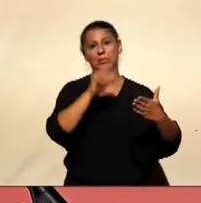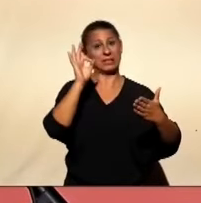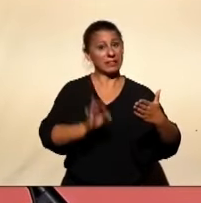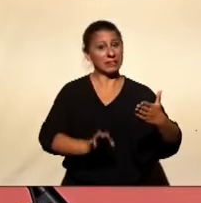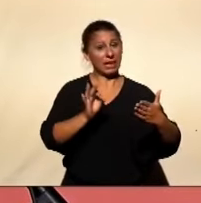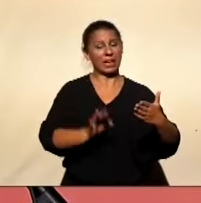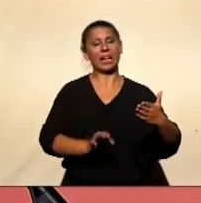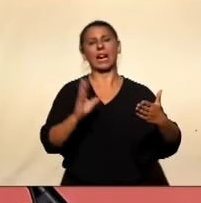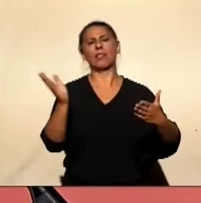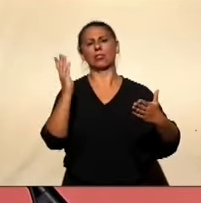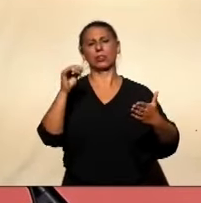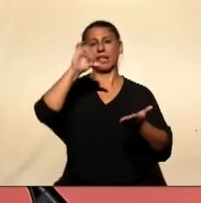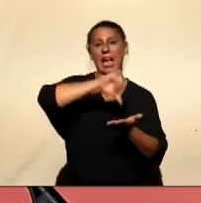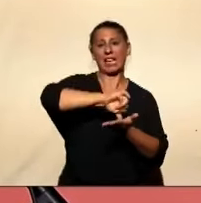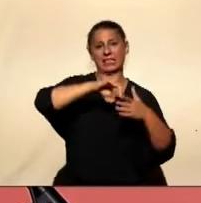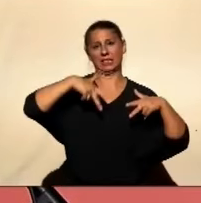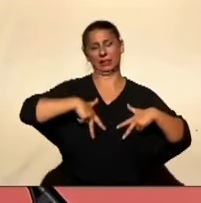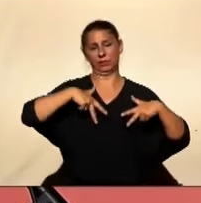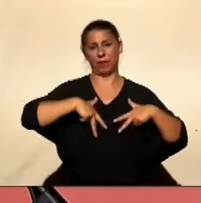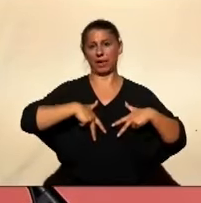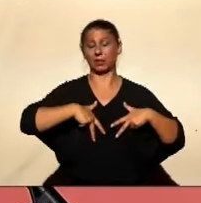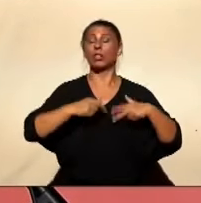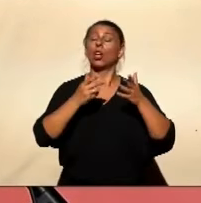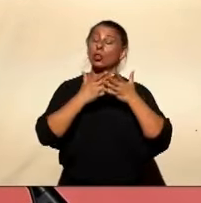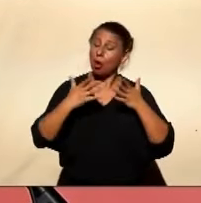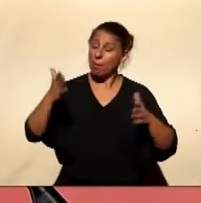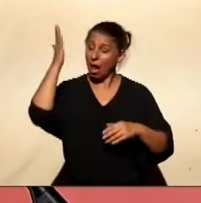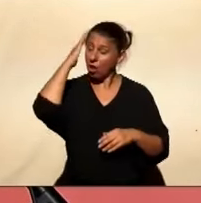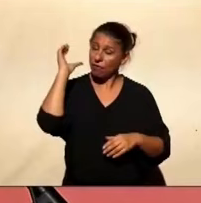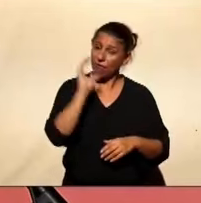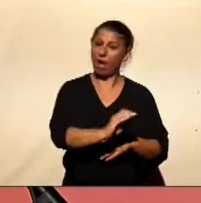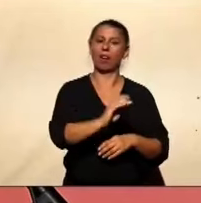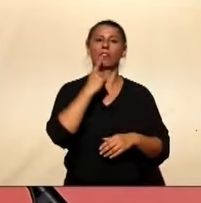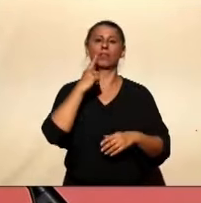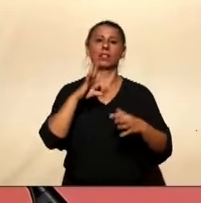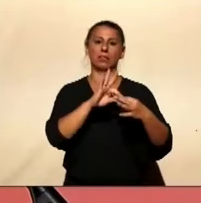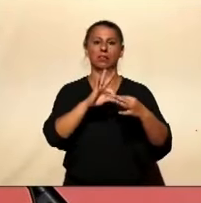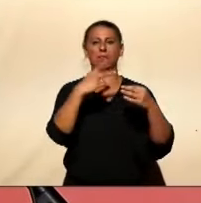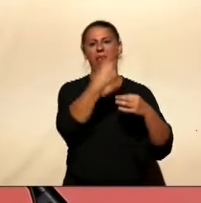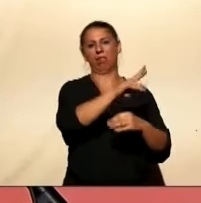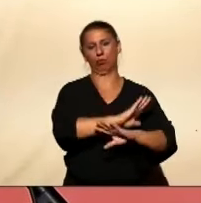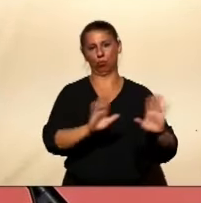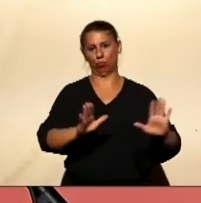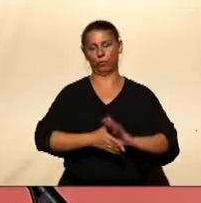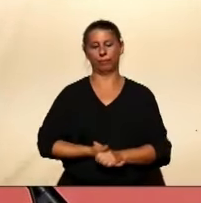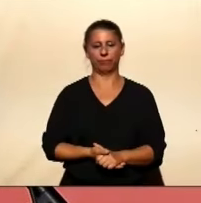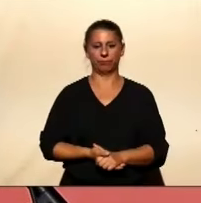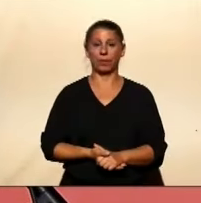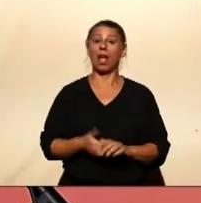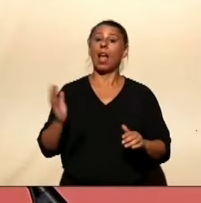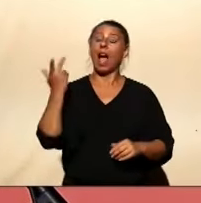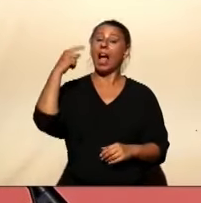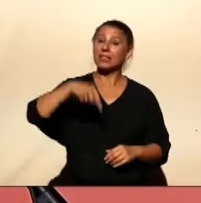κάθε λογής αστική κυβέρνηση, το μεγάλο κεφάλαιο και τις συμμαχίες τους. Κι αν